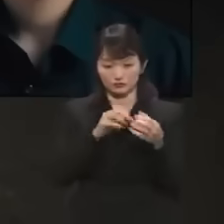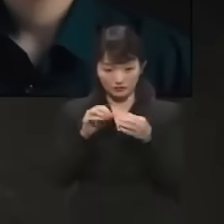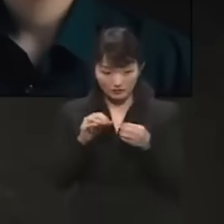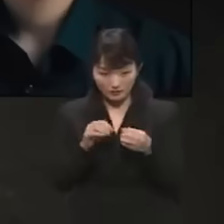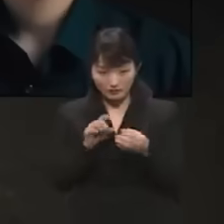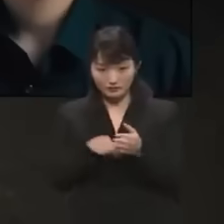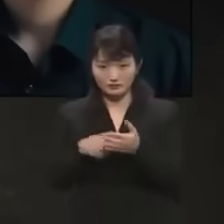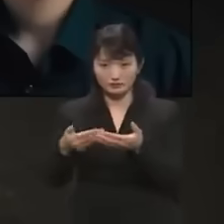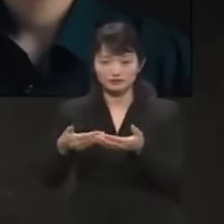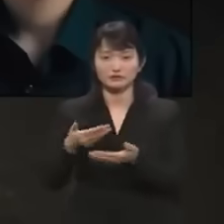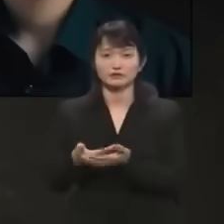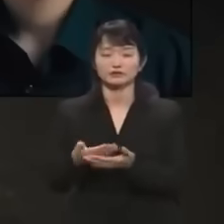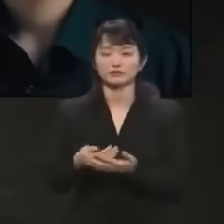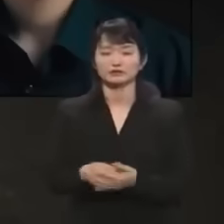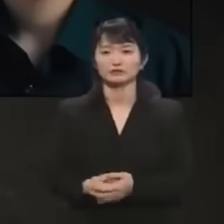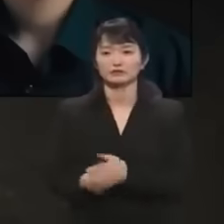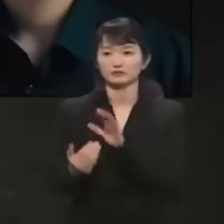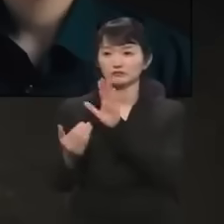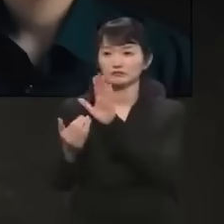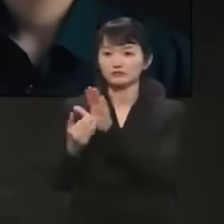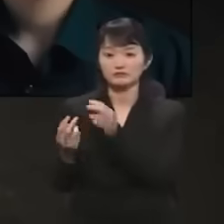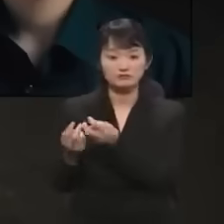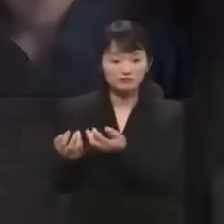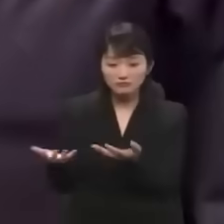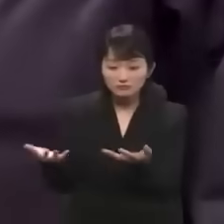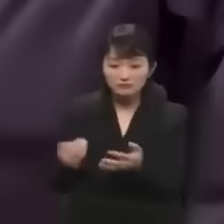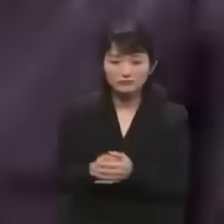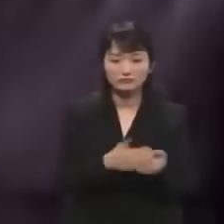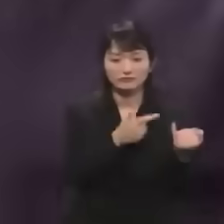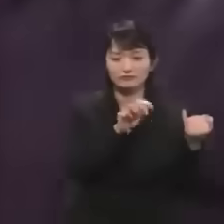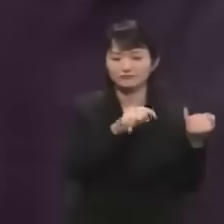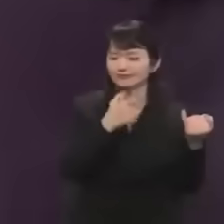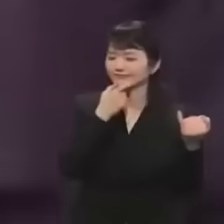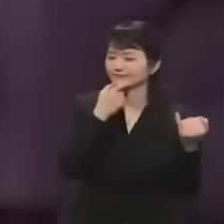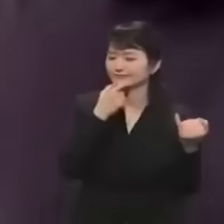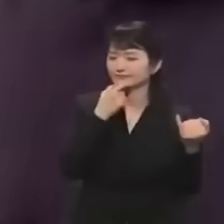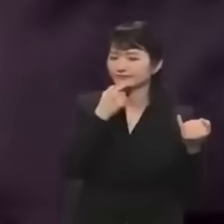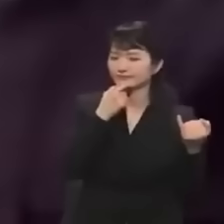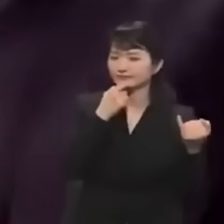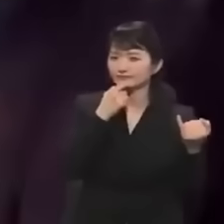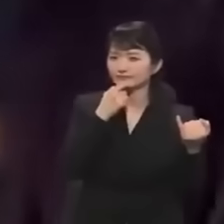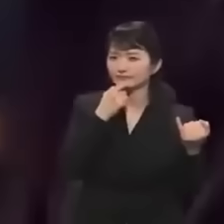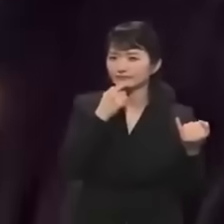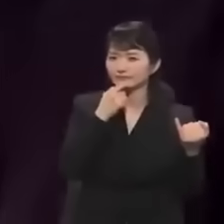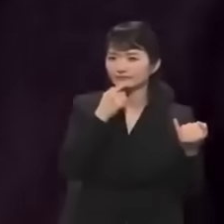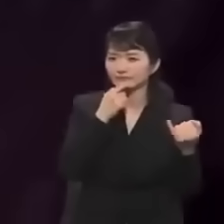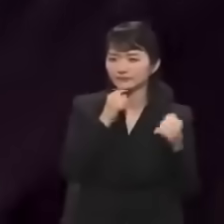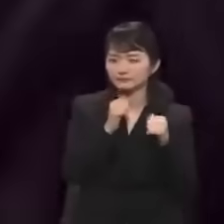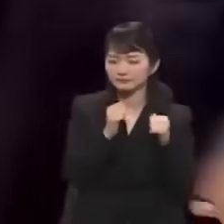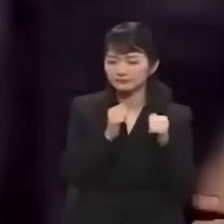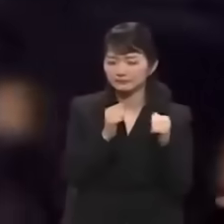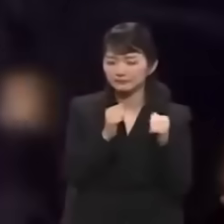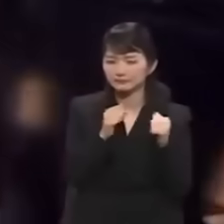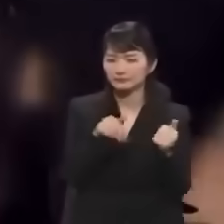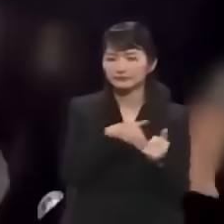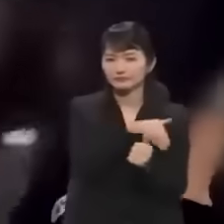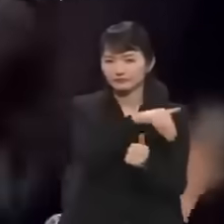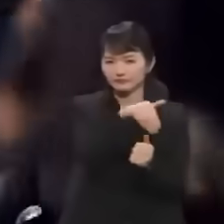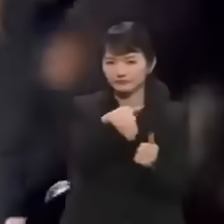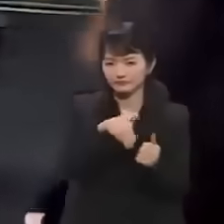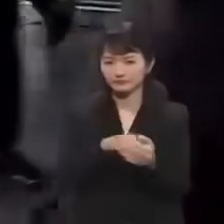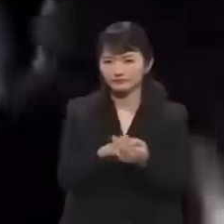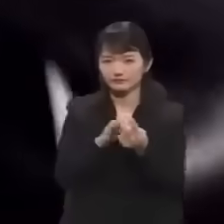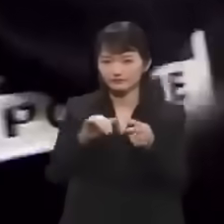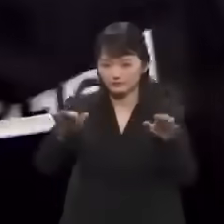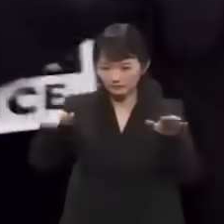수사관이 제지할 결도 없이 남현 씨가 곧장 거절 의사를 밝힌 모양입니다 입니다 상당히 냉랭한 분위기가 걸렀고 이에 따라서 대질신문